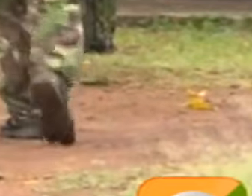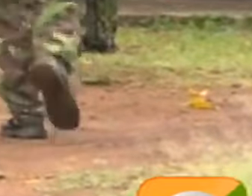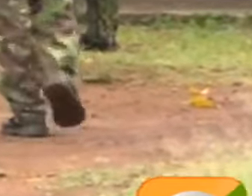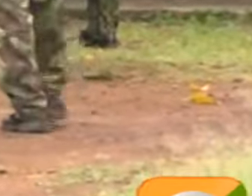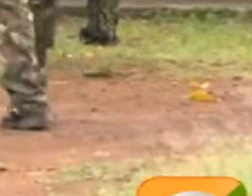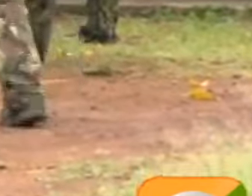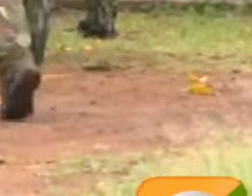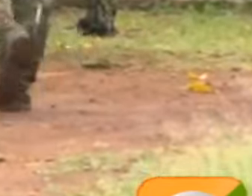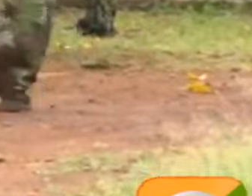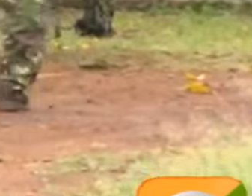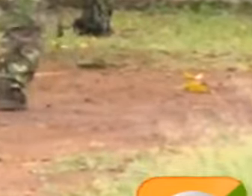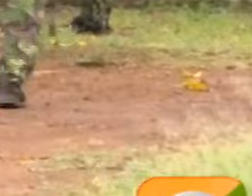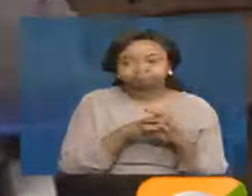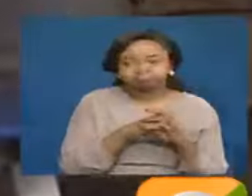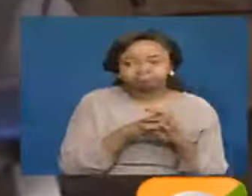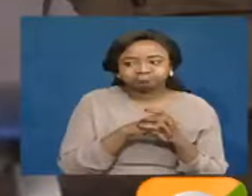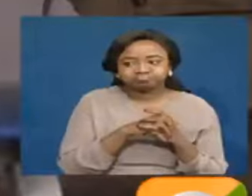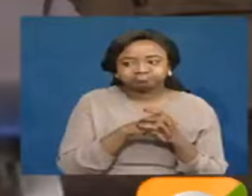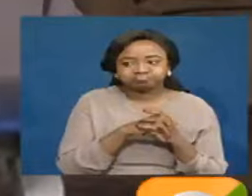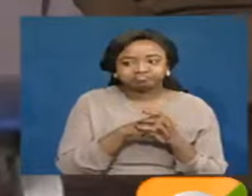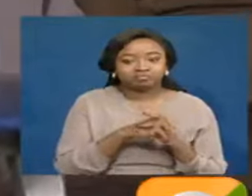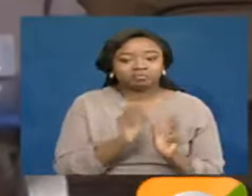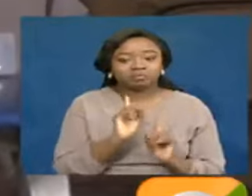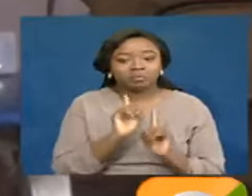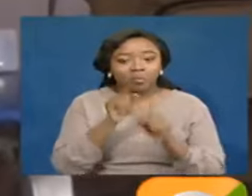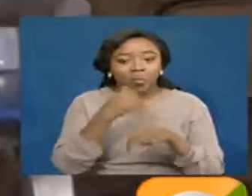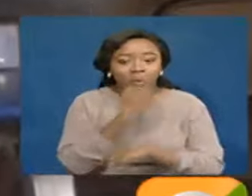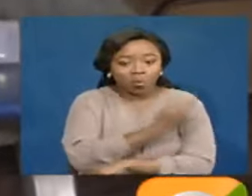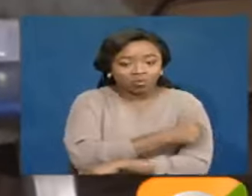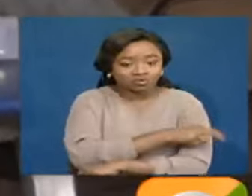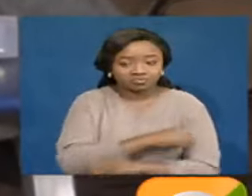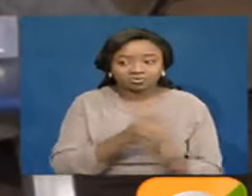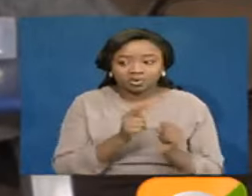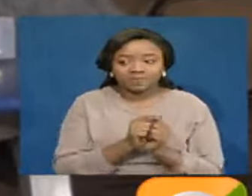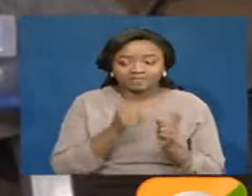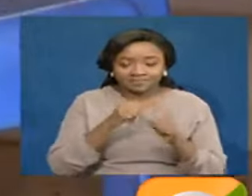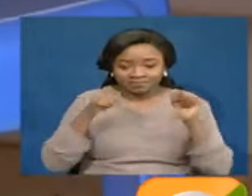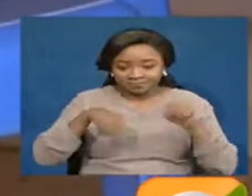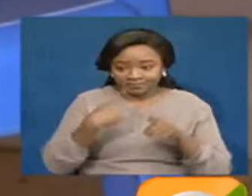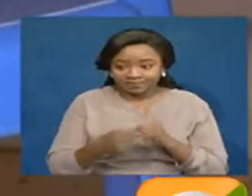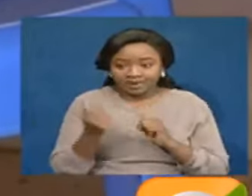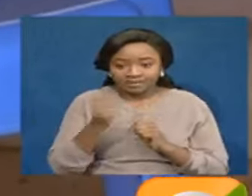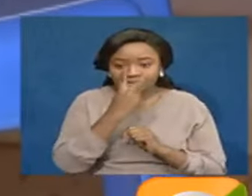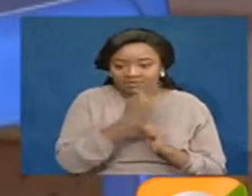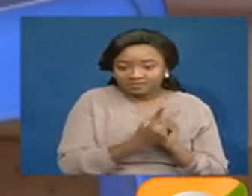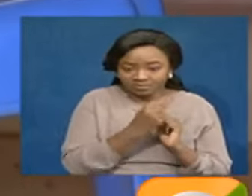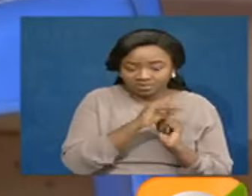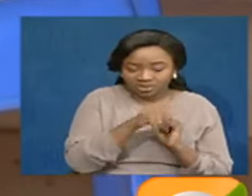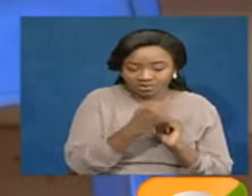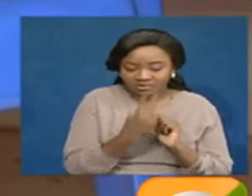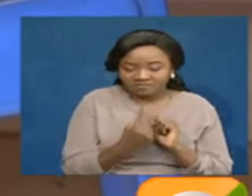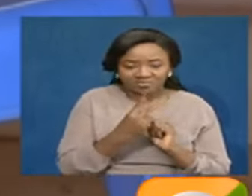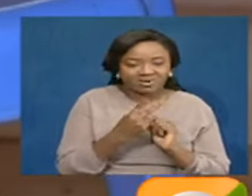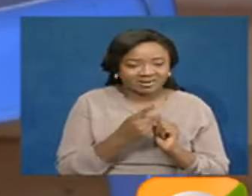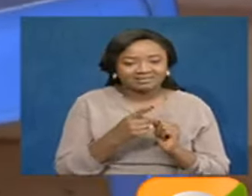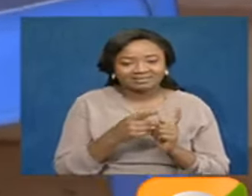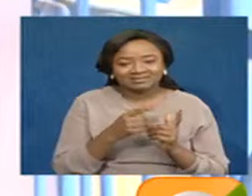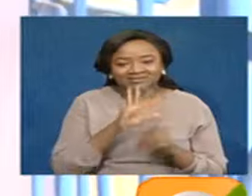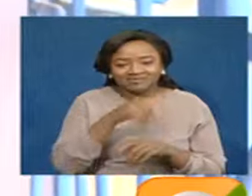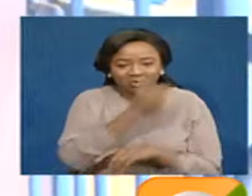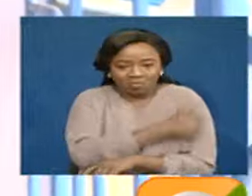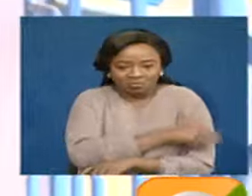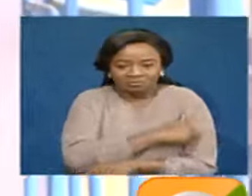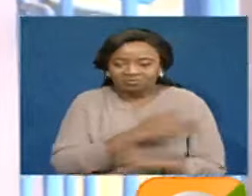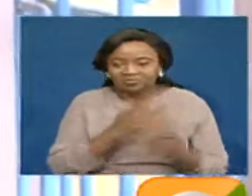Terry hakusoma miezi ya Januari na Februari mwaka huu alipotoka hospitalini. Maisha yake yalikuwa yamebadilika na sasa